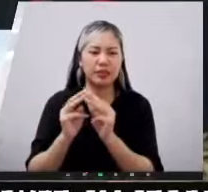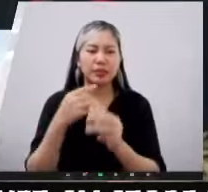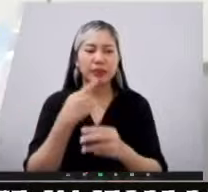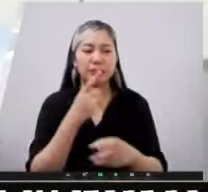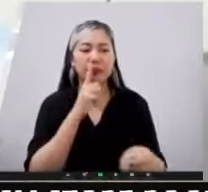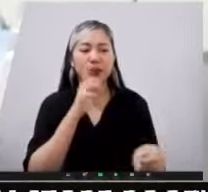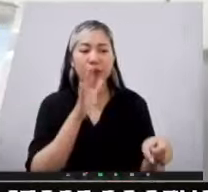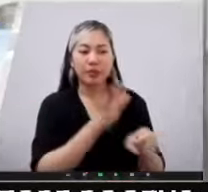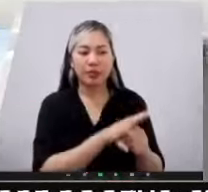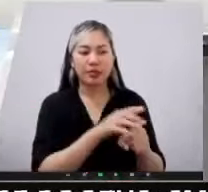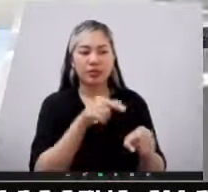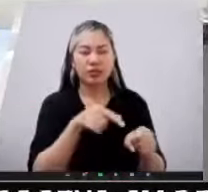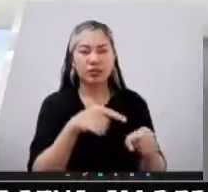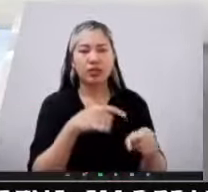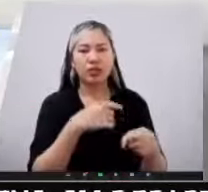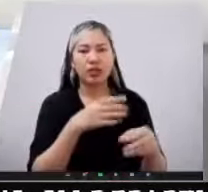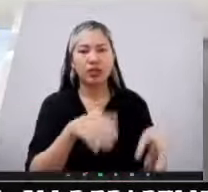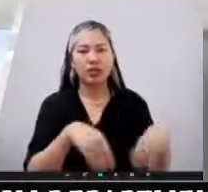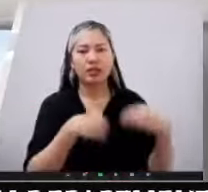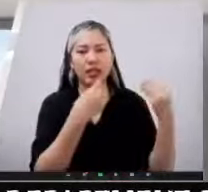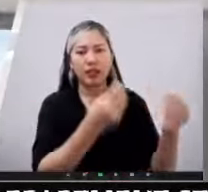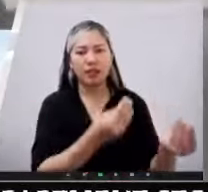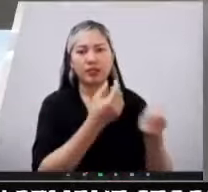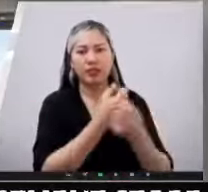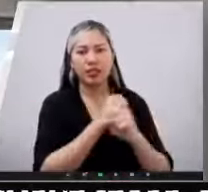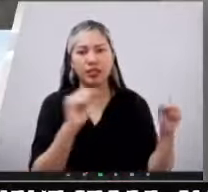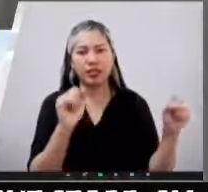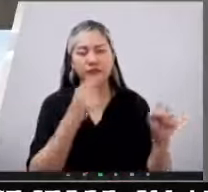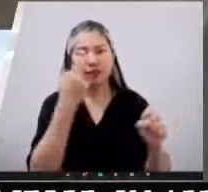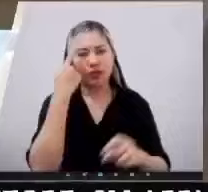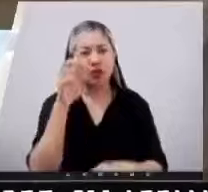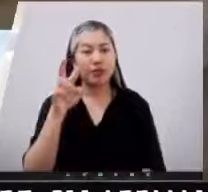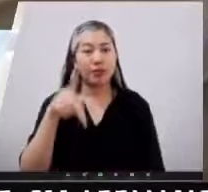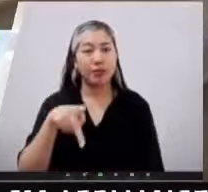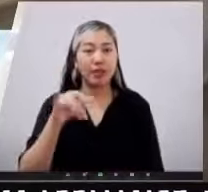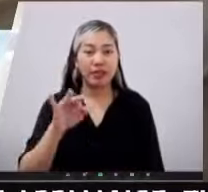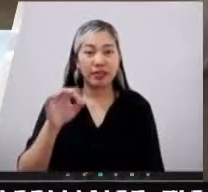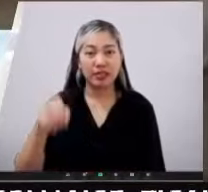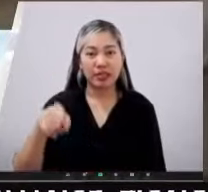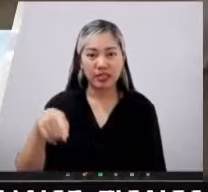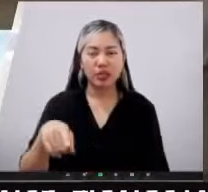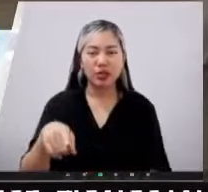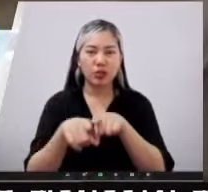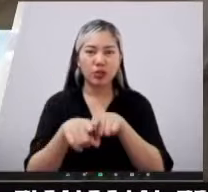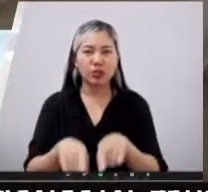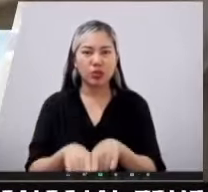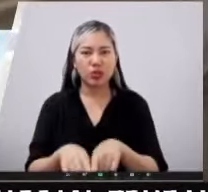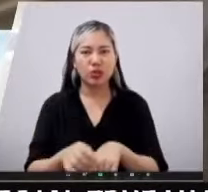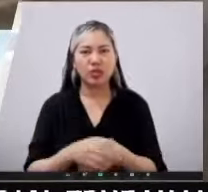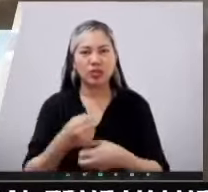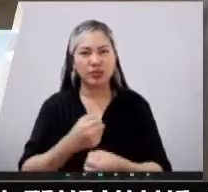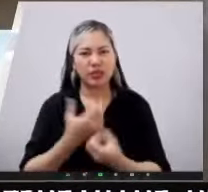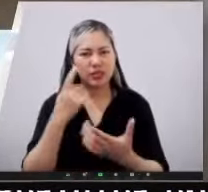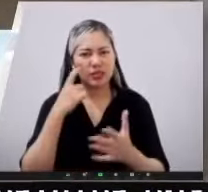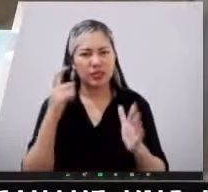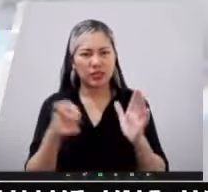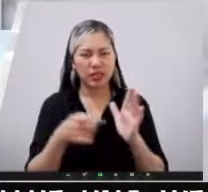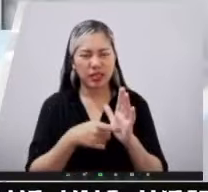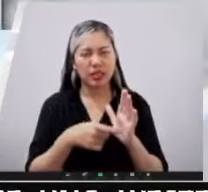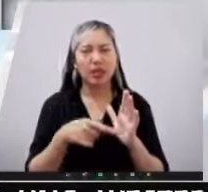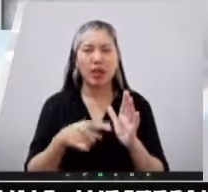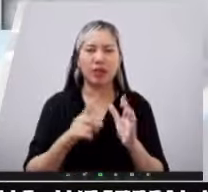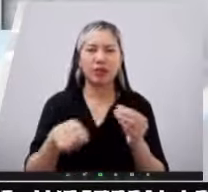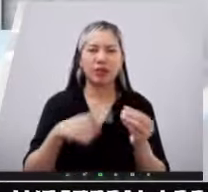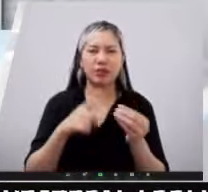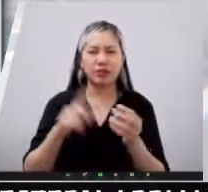Bise kung kakailanganin niya ito Pero bukod diyan naglahad din ng mga puna laban sa gobyerno ang b presidente